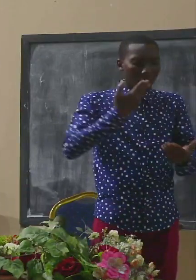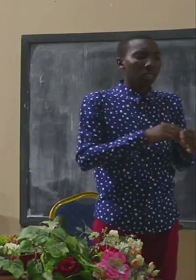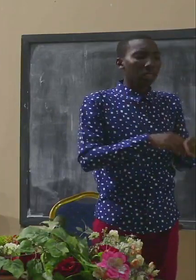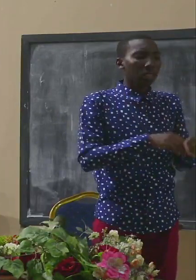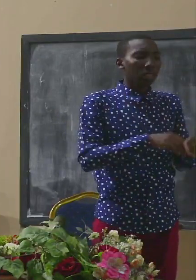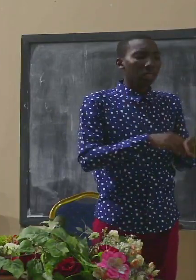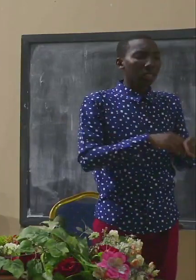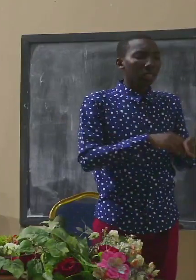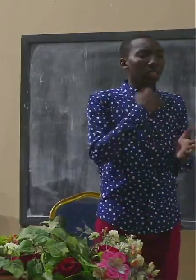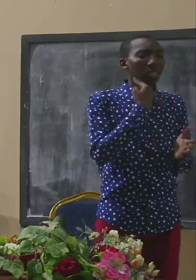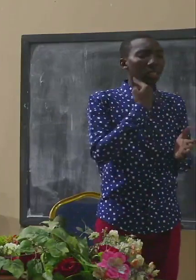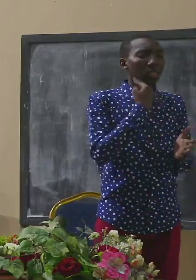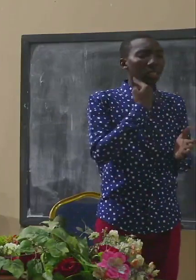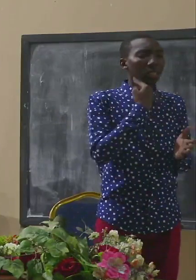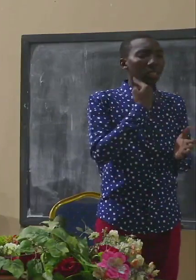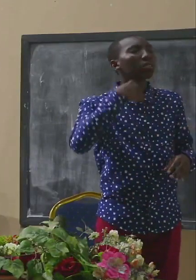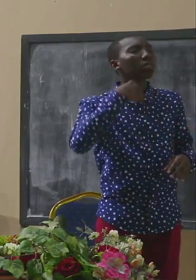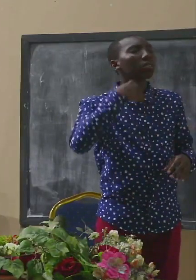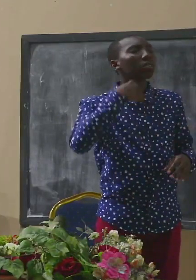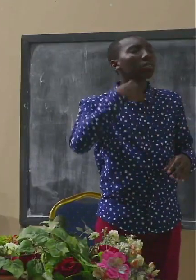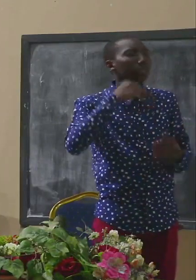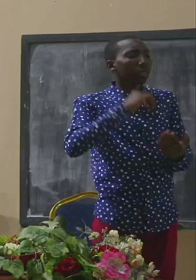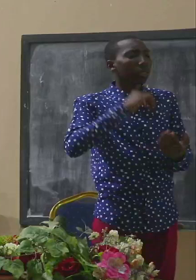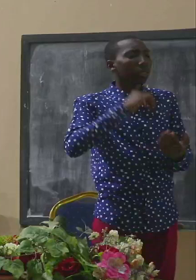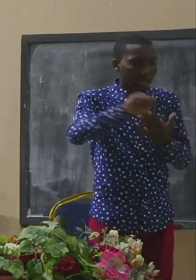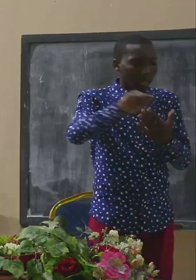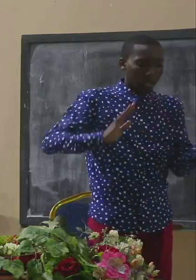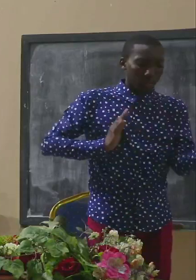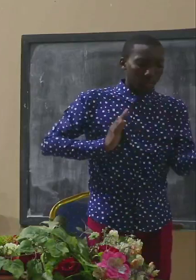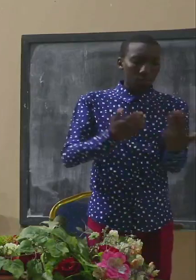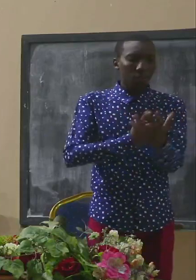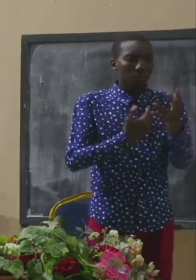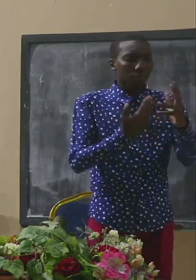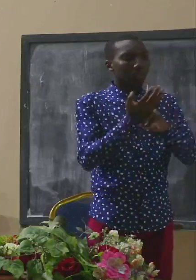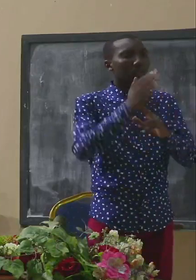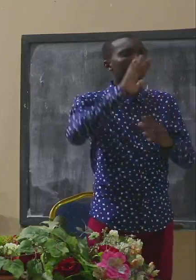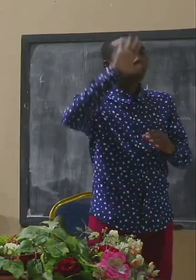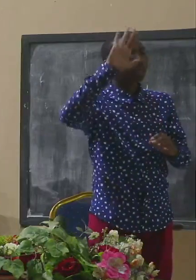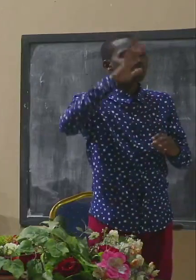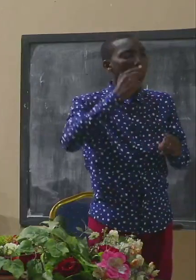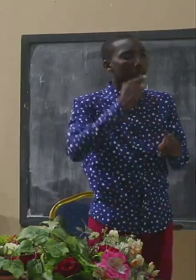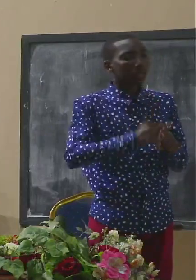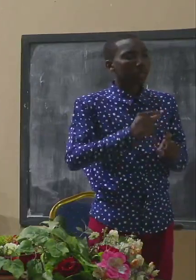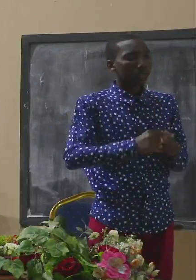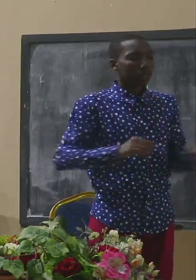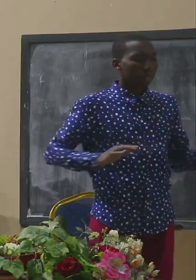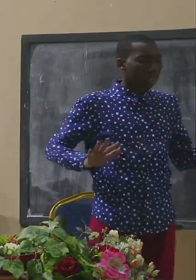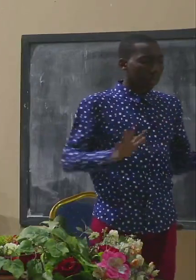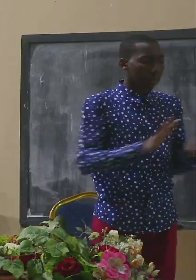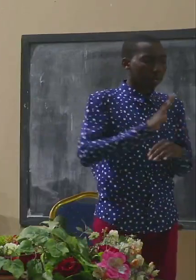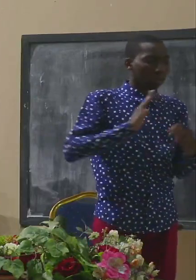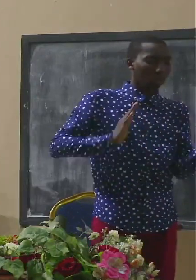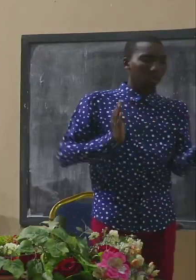volonté. Ututakase na neno lako. Sanctifie-nous par ta parole. Utujaze na roho wako mtakatifu. Et